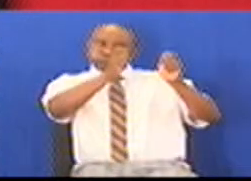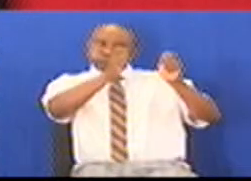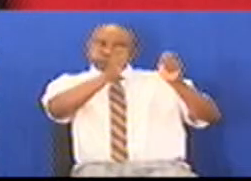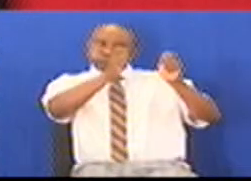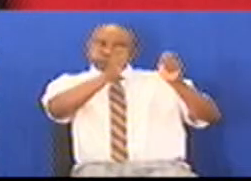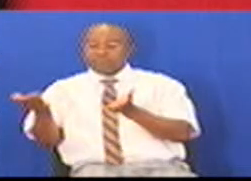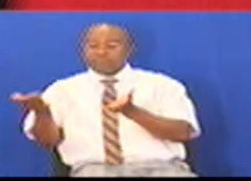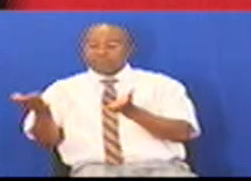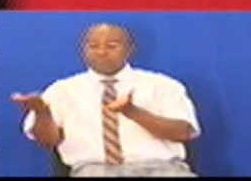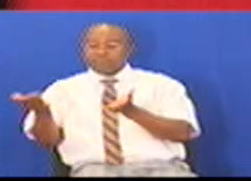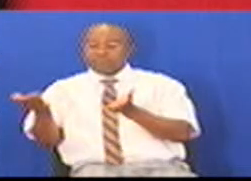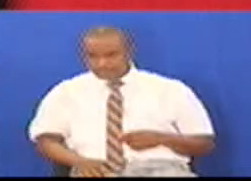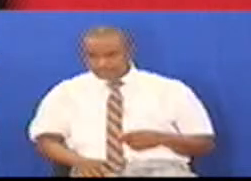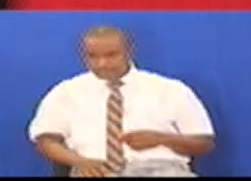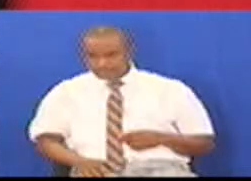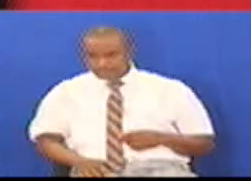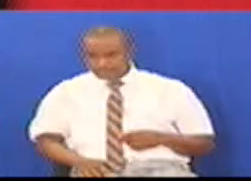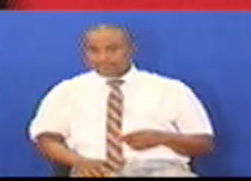wa makundi